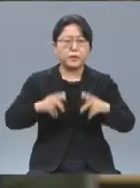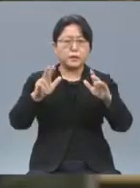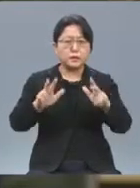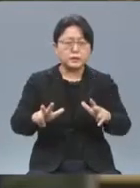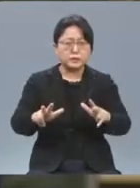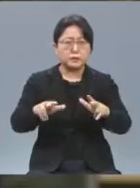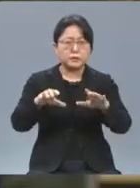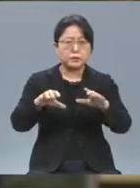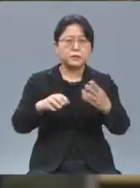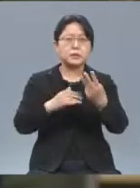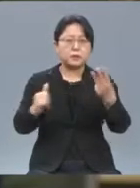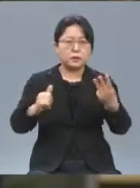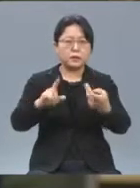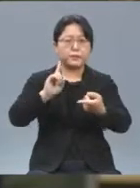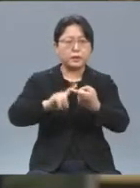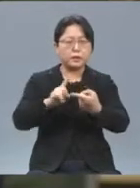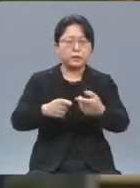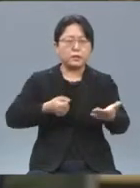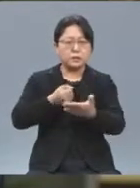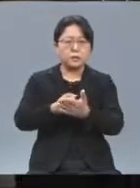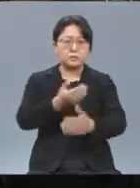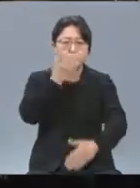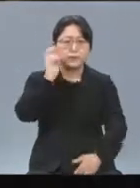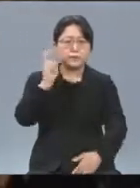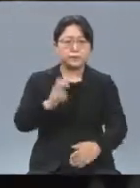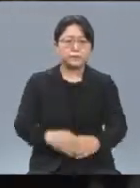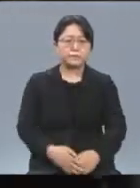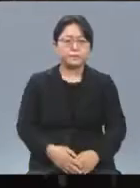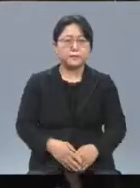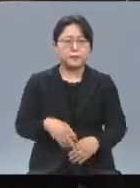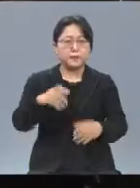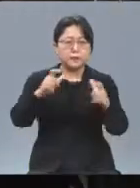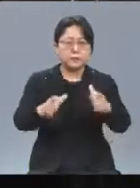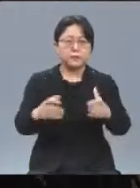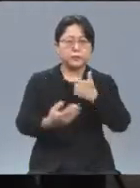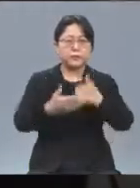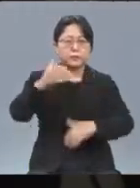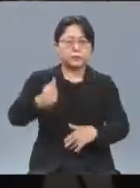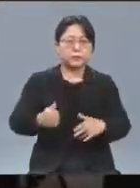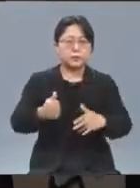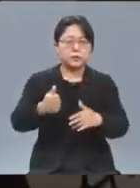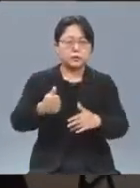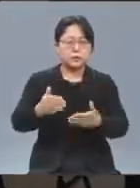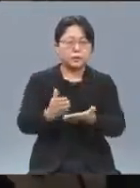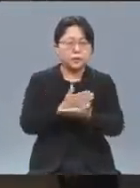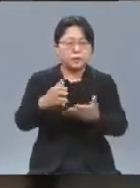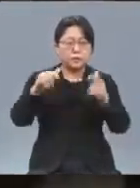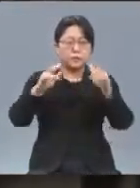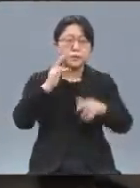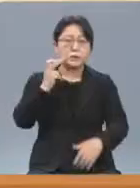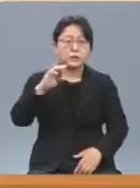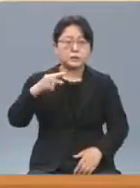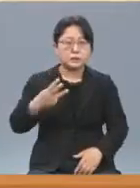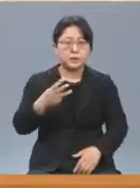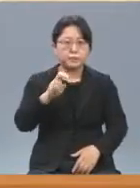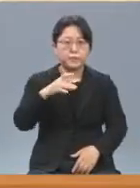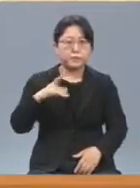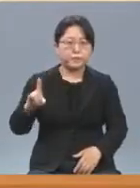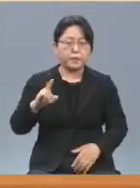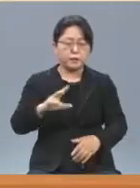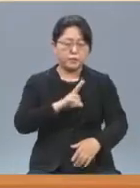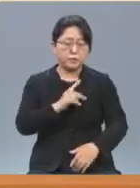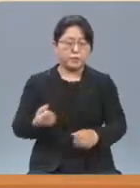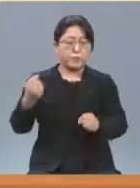현재 3명의 구도가 그대로 갈 것 같지는 않습니다. 역시 지역위원장이 공석인 광산을은 민영배 의원의 복당을 염두에